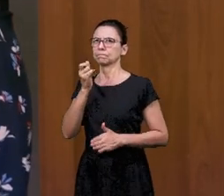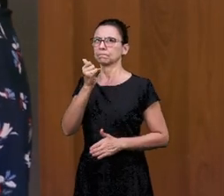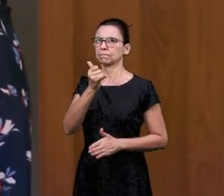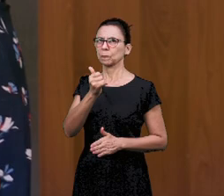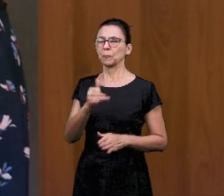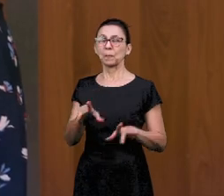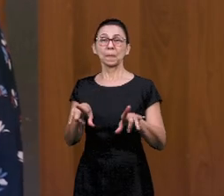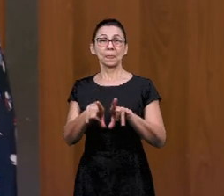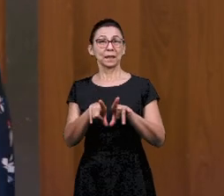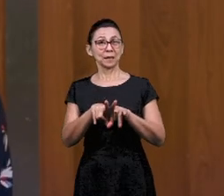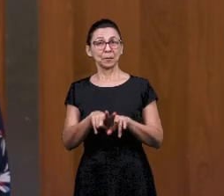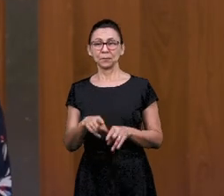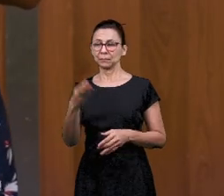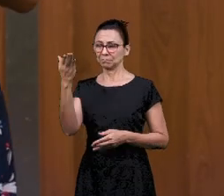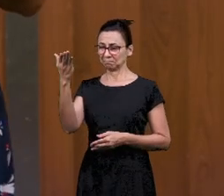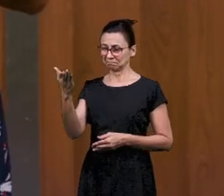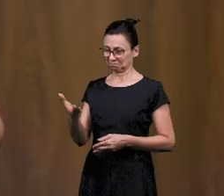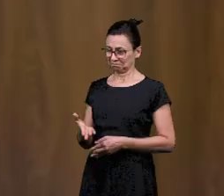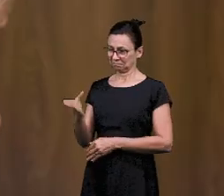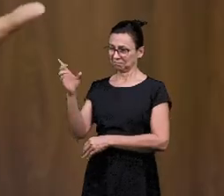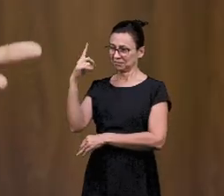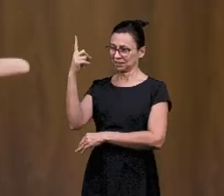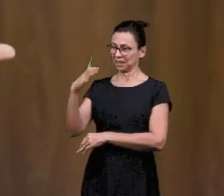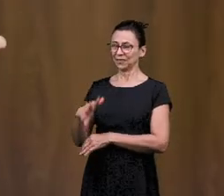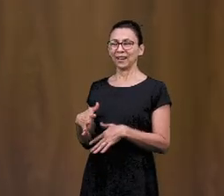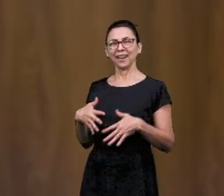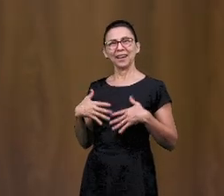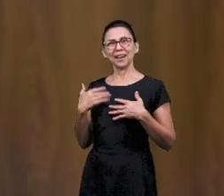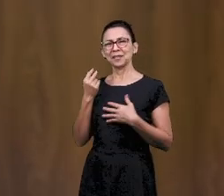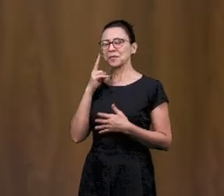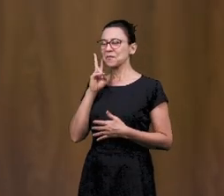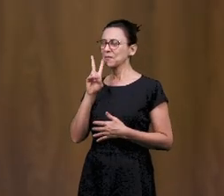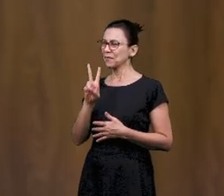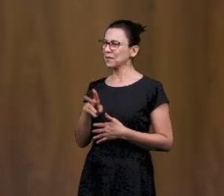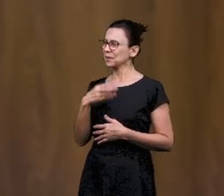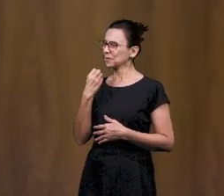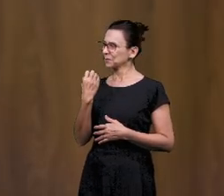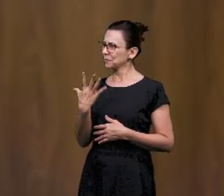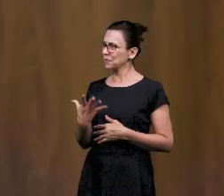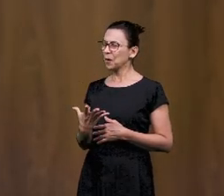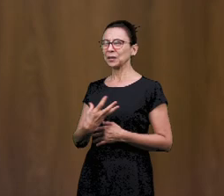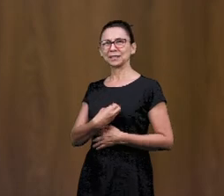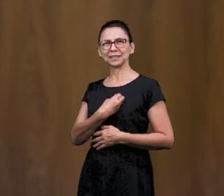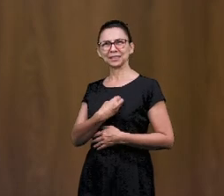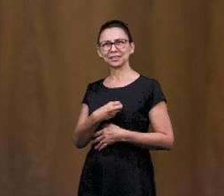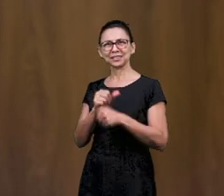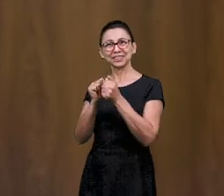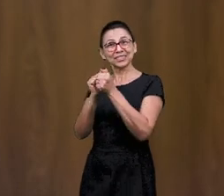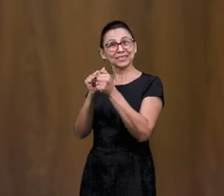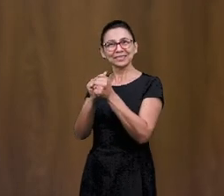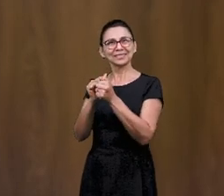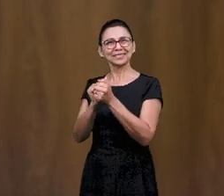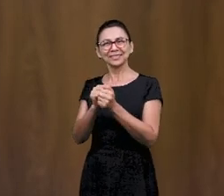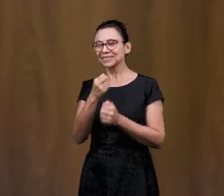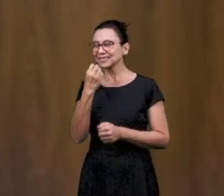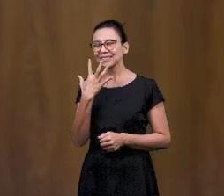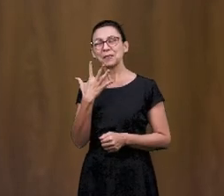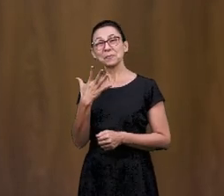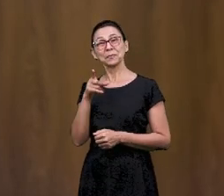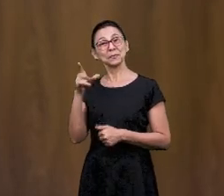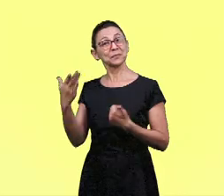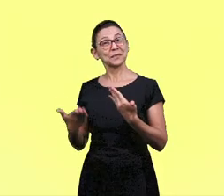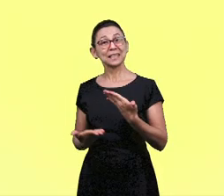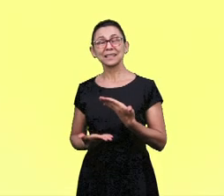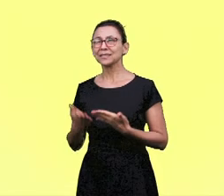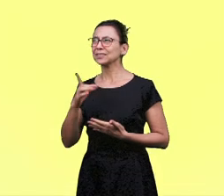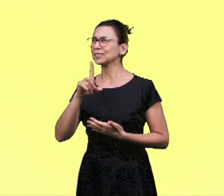était de belle présence. Il était agréable. C'était bon d'être à son côté. Le serviteur de Dieu